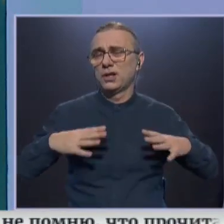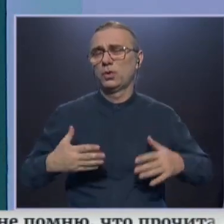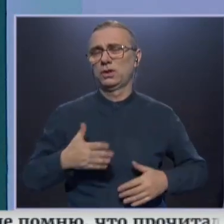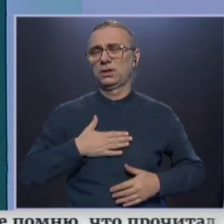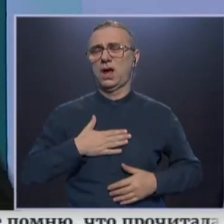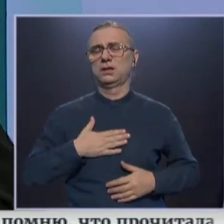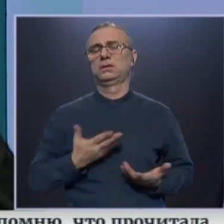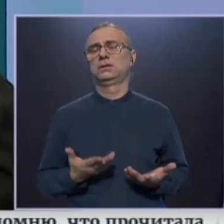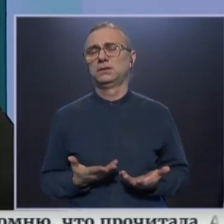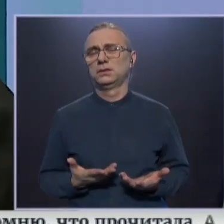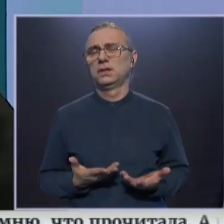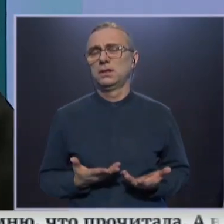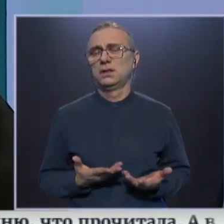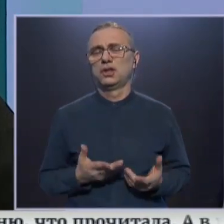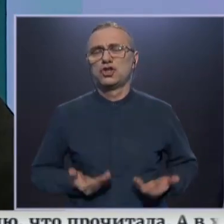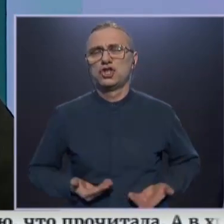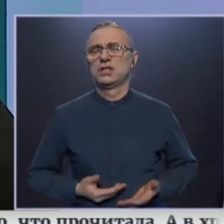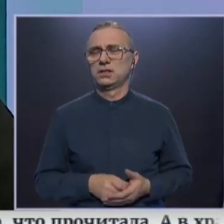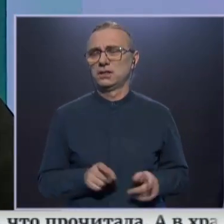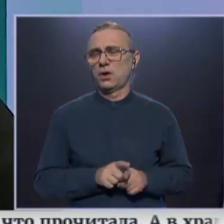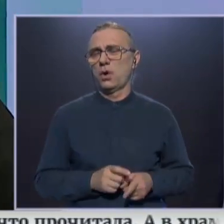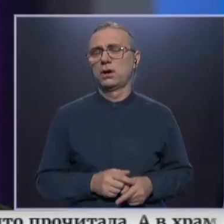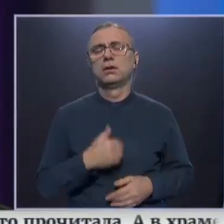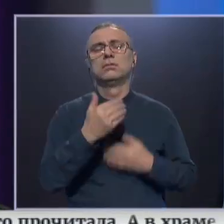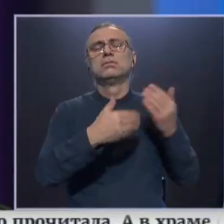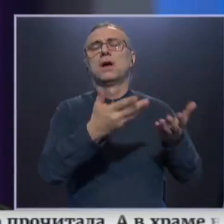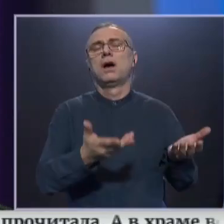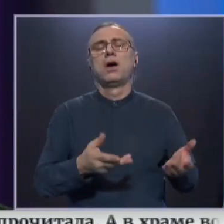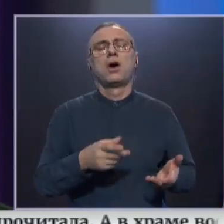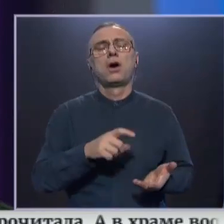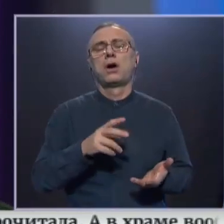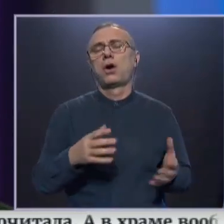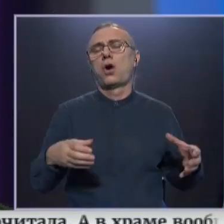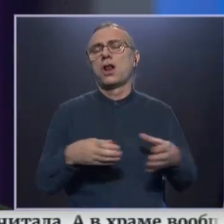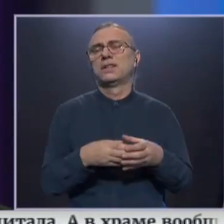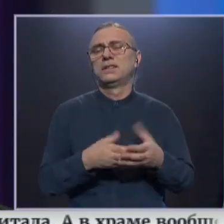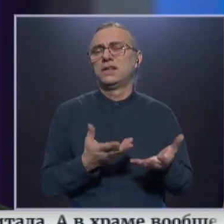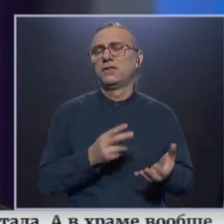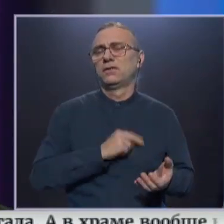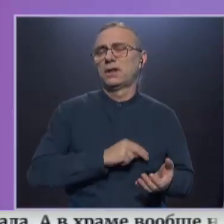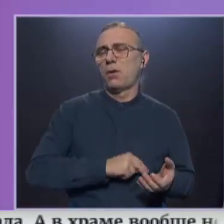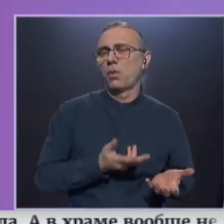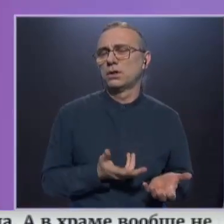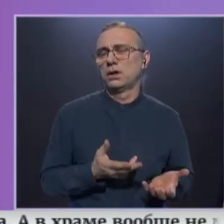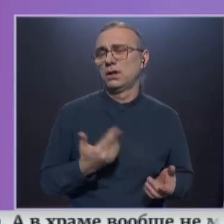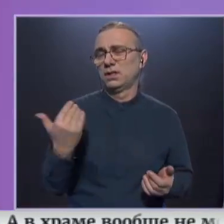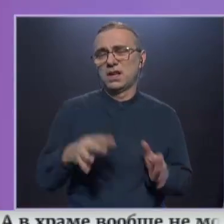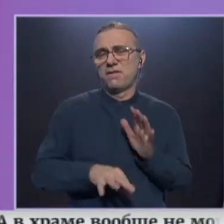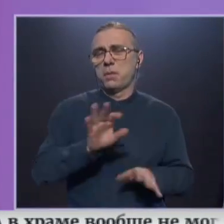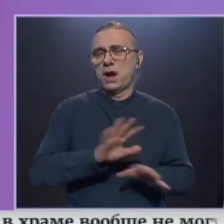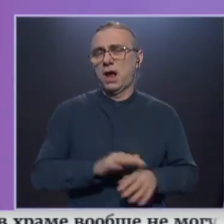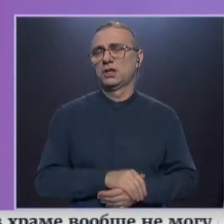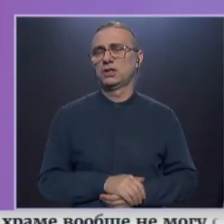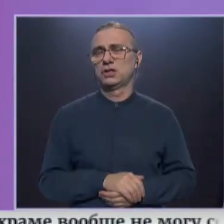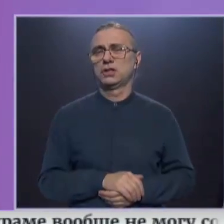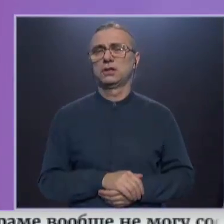и работаешь, который ты не выбирал. Зато помимо этого коллектива, который ты не выбирал, вот у тебя рабочий день закончился у взрослого человека. Тут если папа и